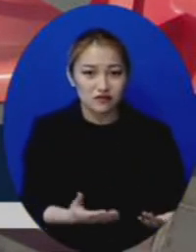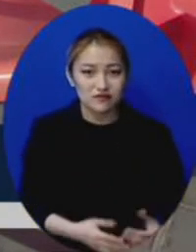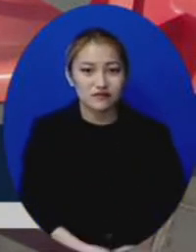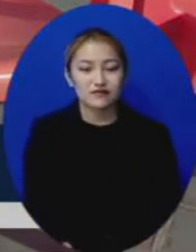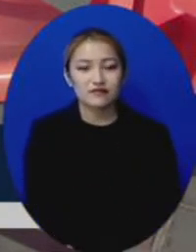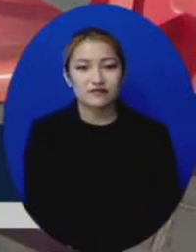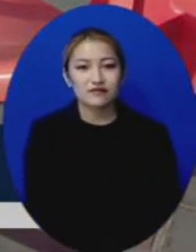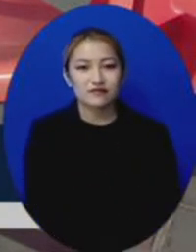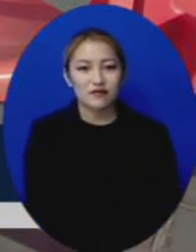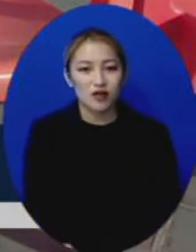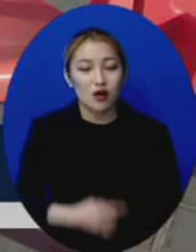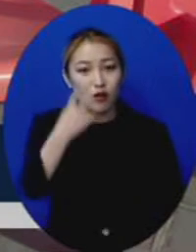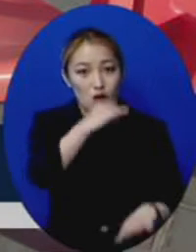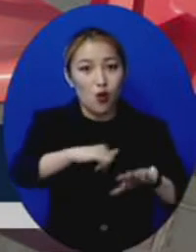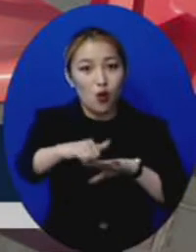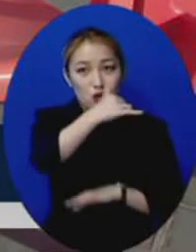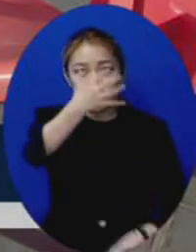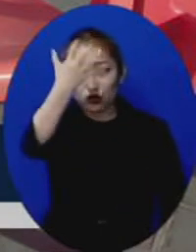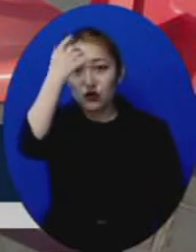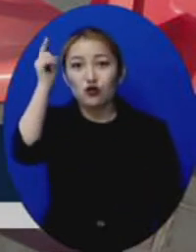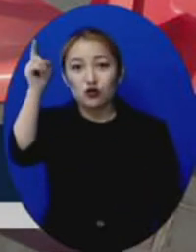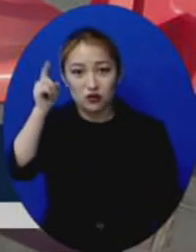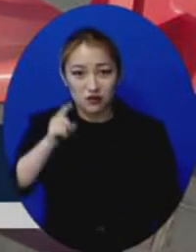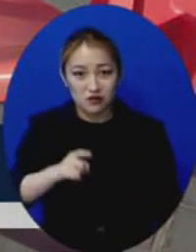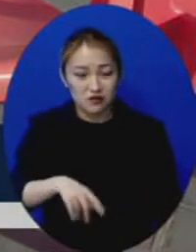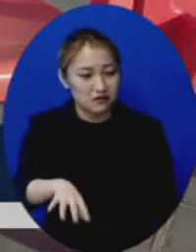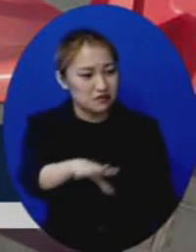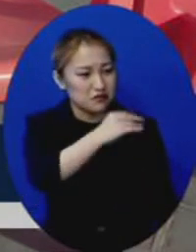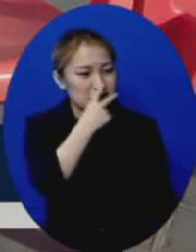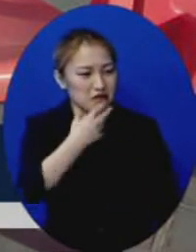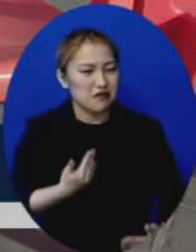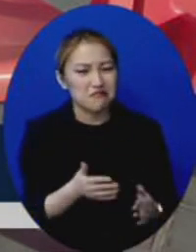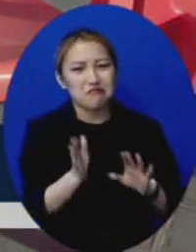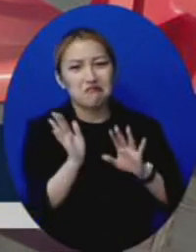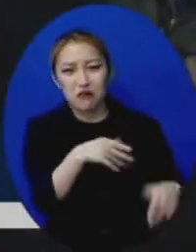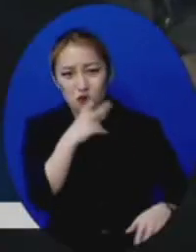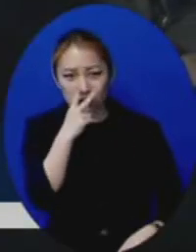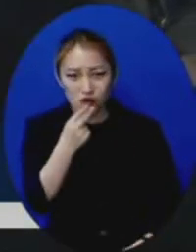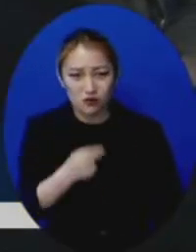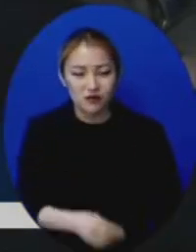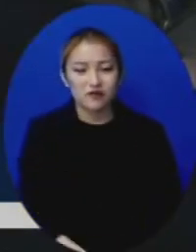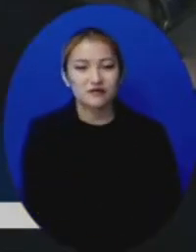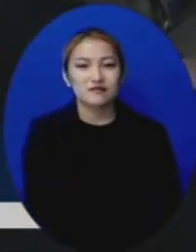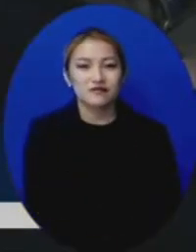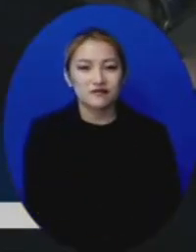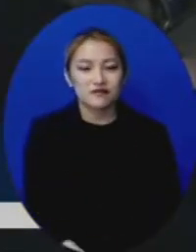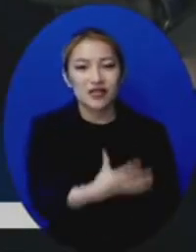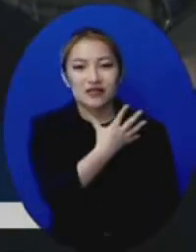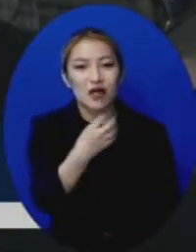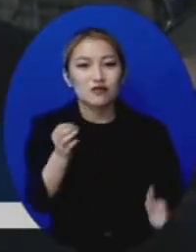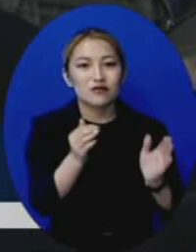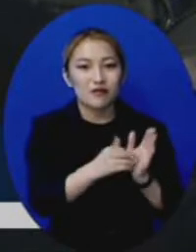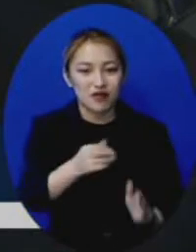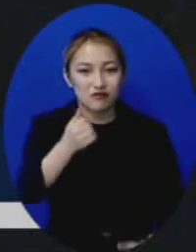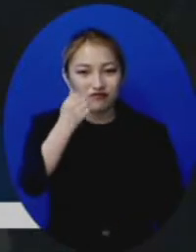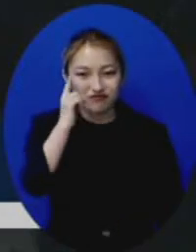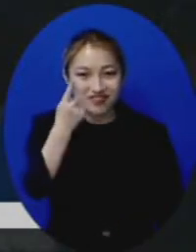мөн. Монголын төр бид ч одоо бүр эзгүй амьдэрч өгч байна юм. 500,000 төгрөгийн тэтгэвэр